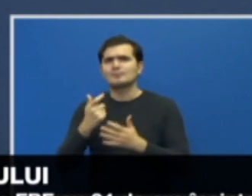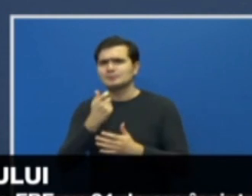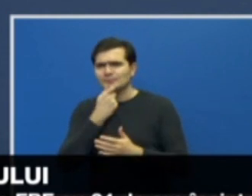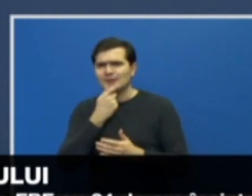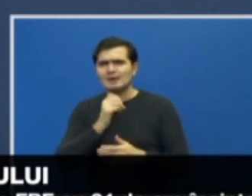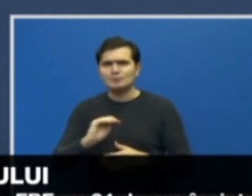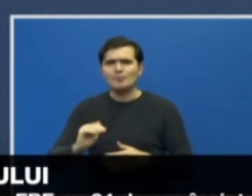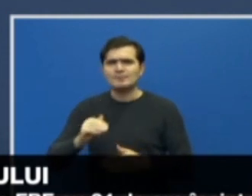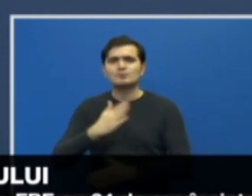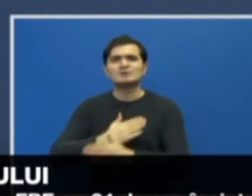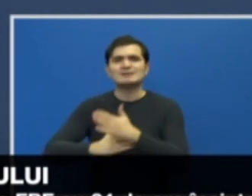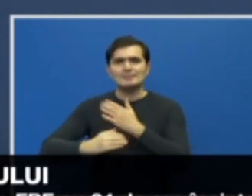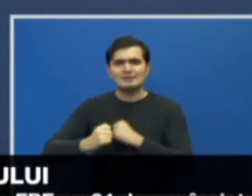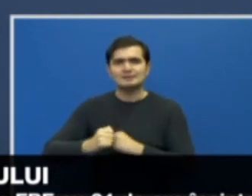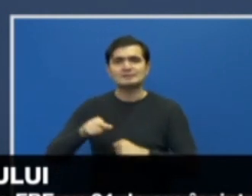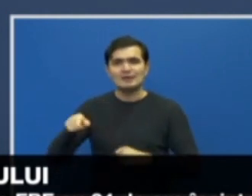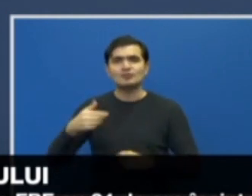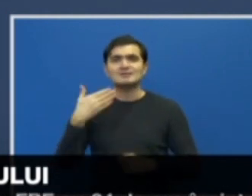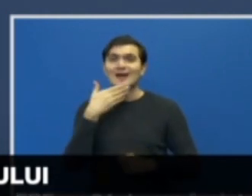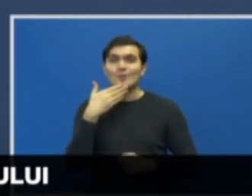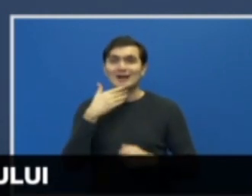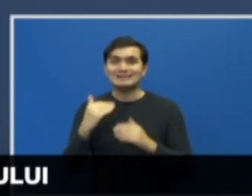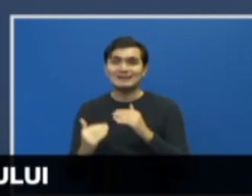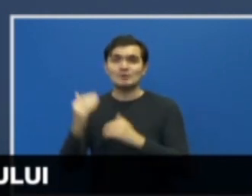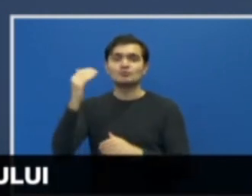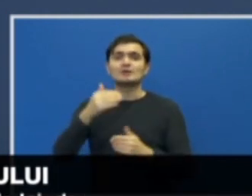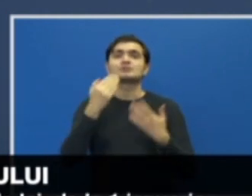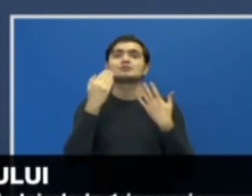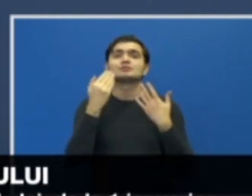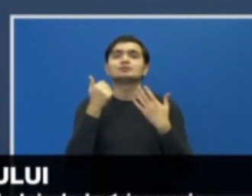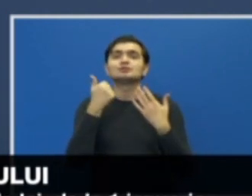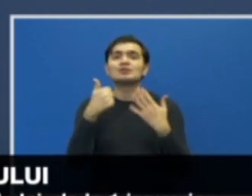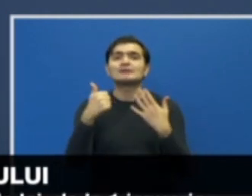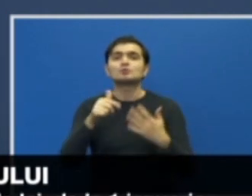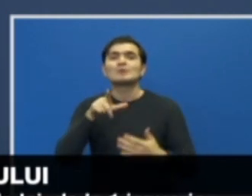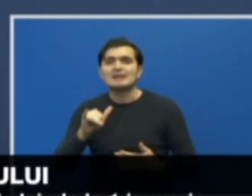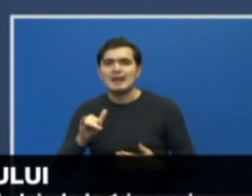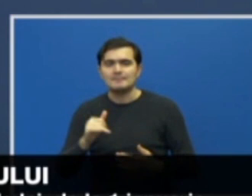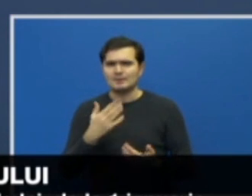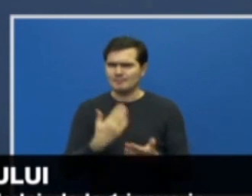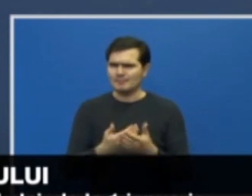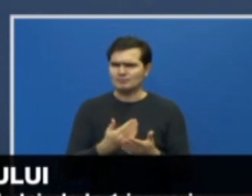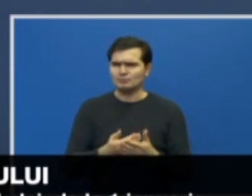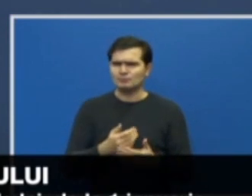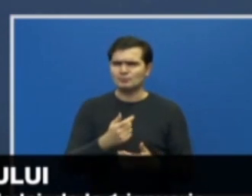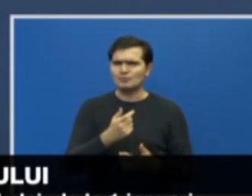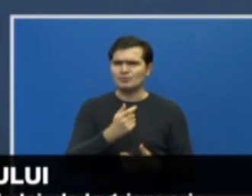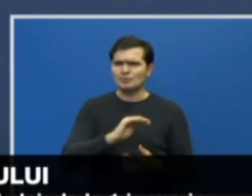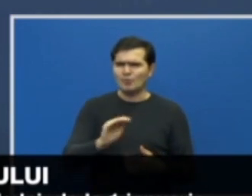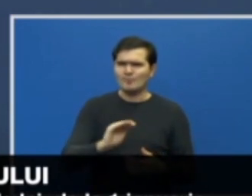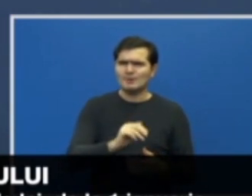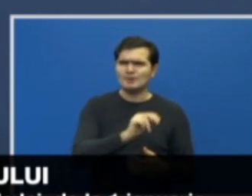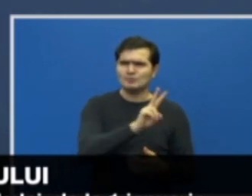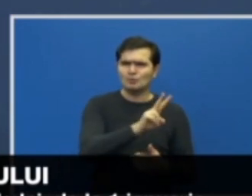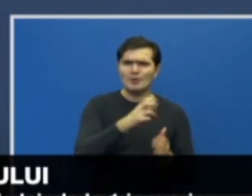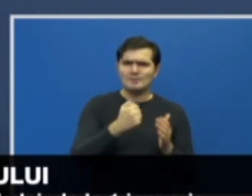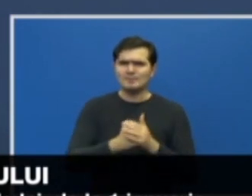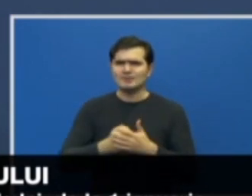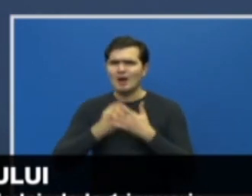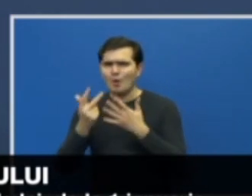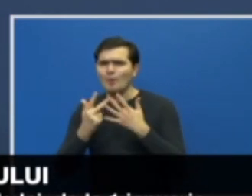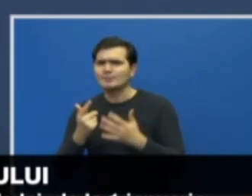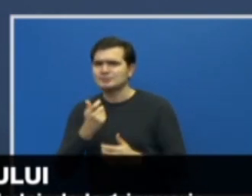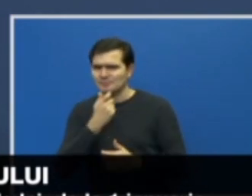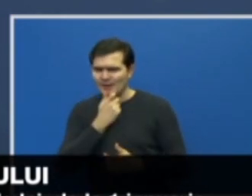cu dizabilități. Alocația se majorează la 600 de lei, iar pentru copii cu vârsta cuprinsă între 2 și 18